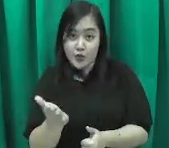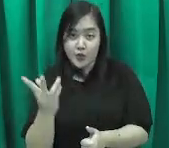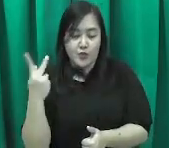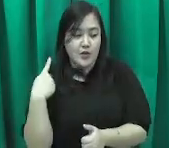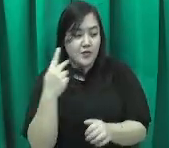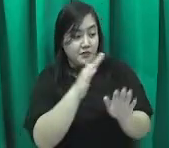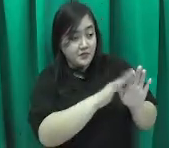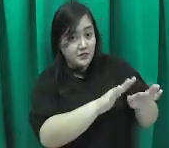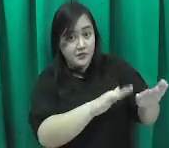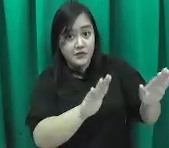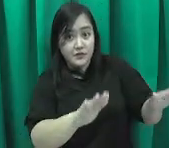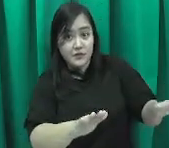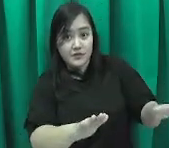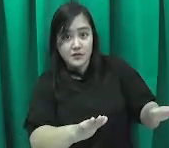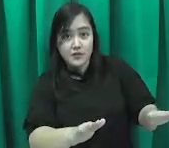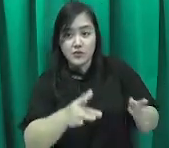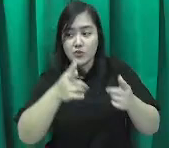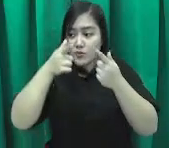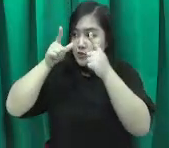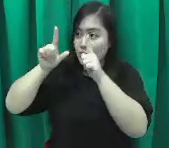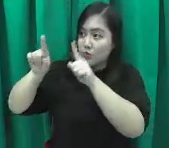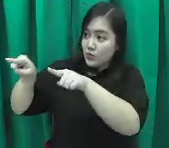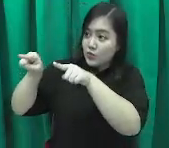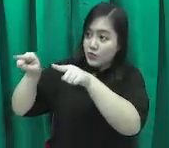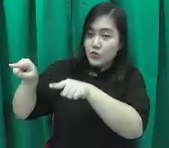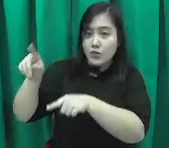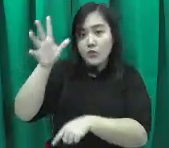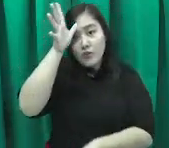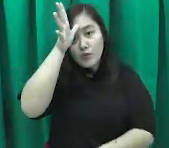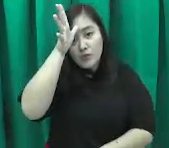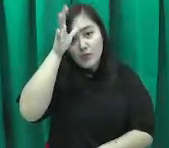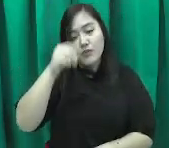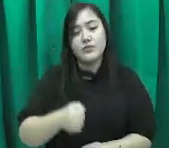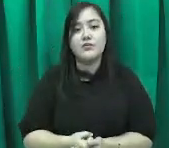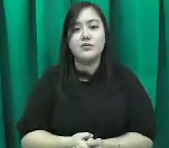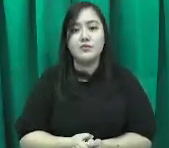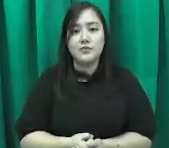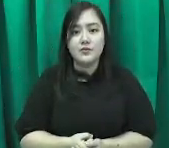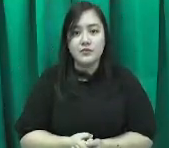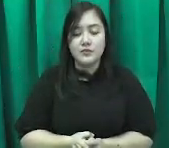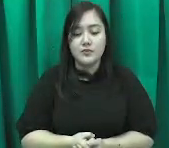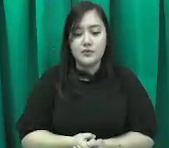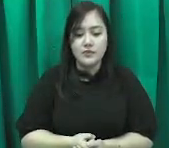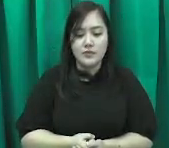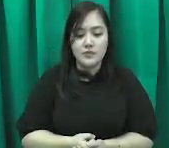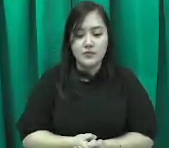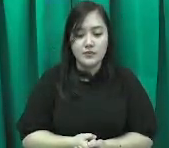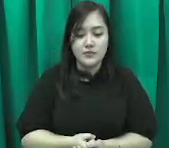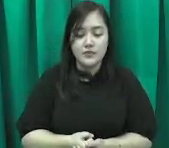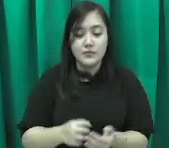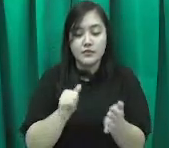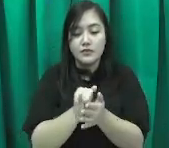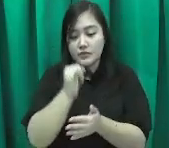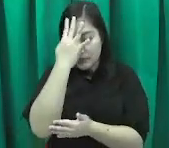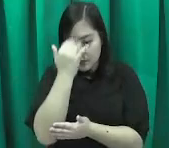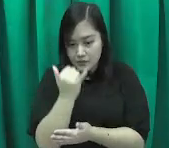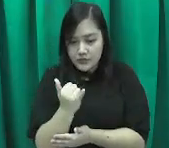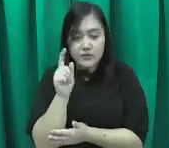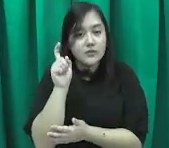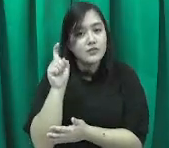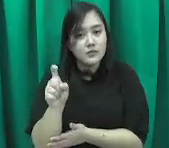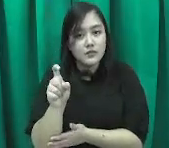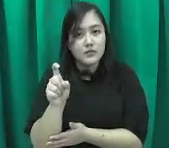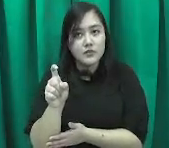children, mayroong mga nakatingin sa'yo. So what will you do now is to talagang gawin mo